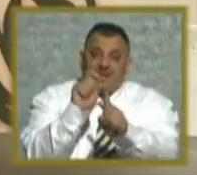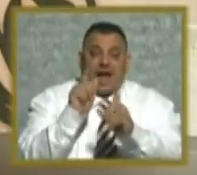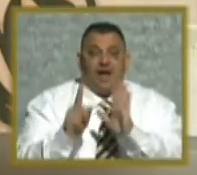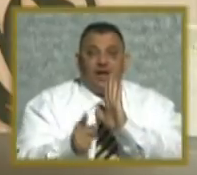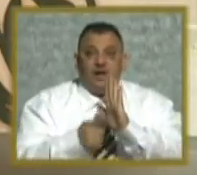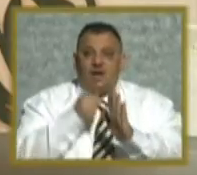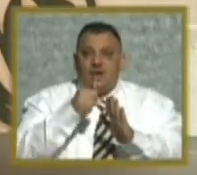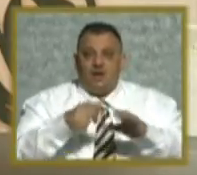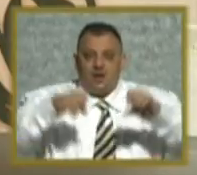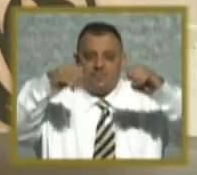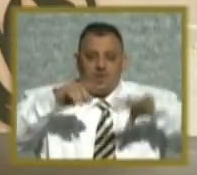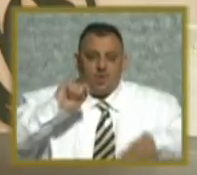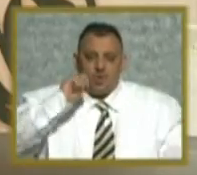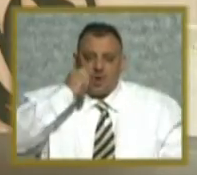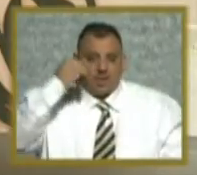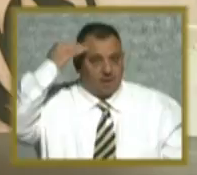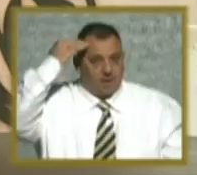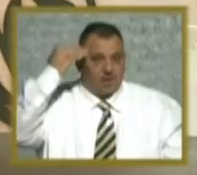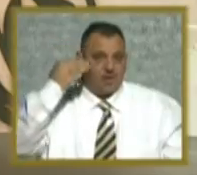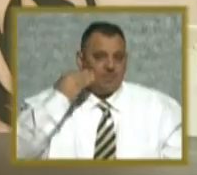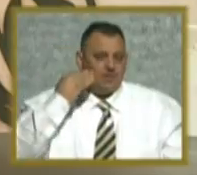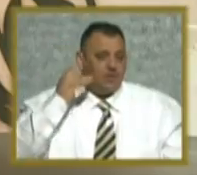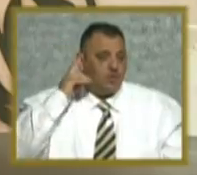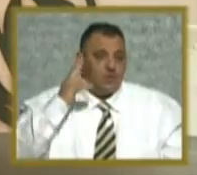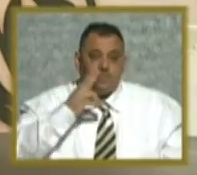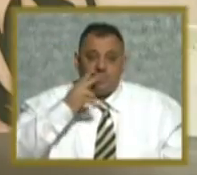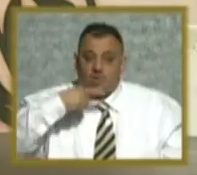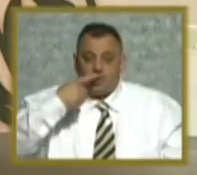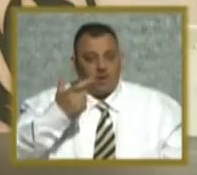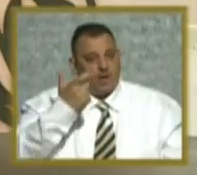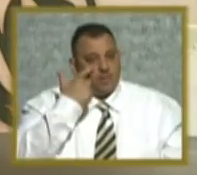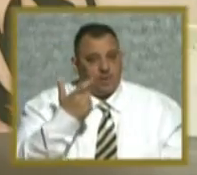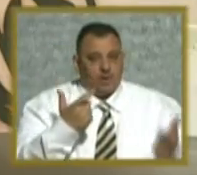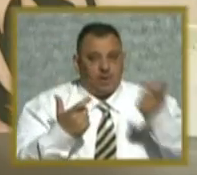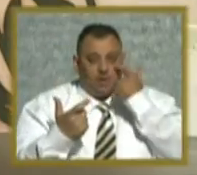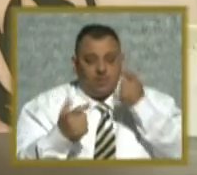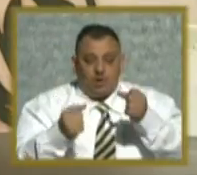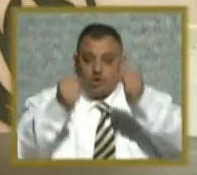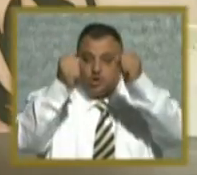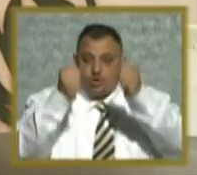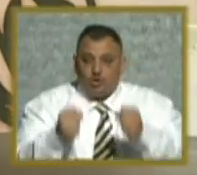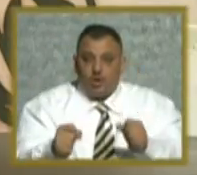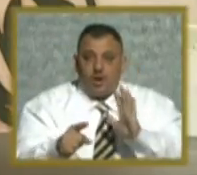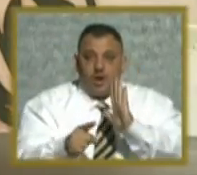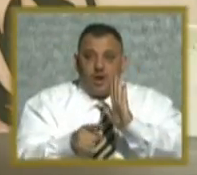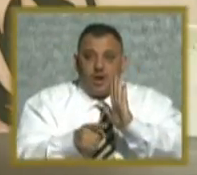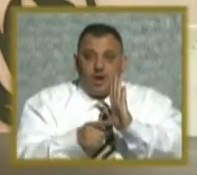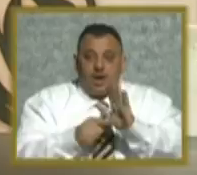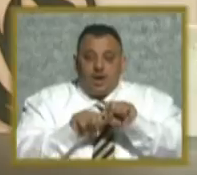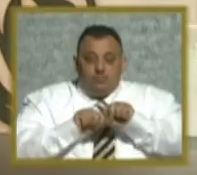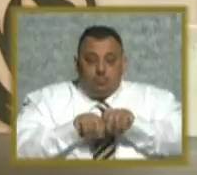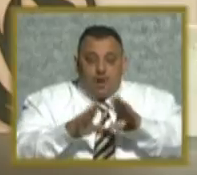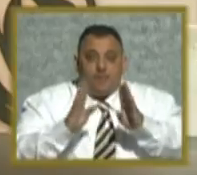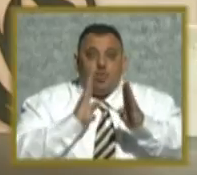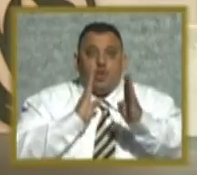أبا محمد ويا إخواني ويا أخواتي من يشاهدني، لا شك بأن من الفتن حقيقة التي ابتلي بها الناس ما يتعلق بقضية